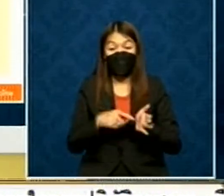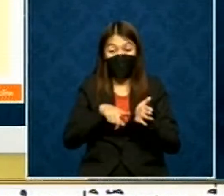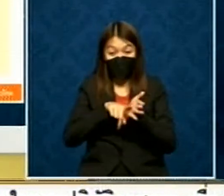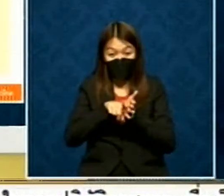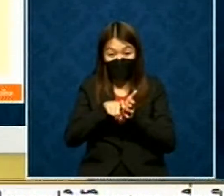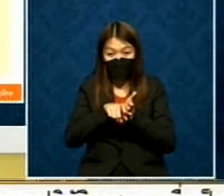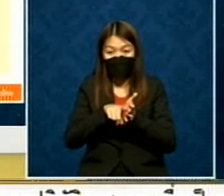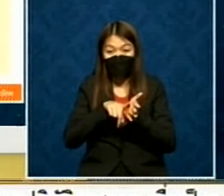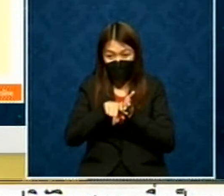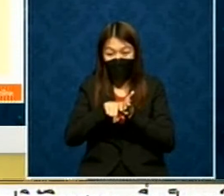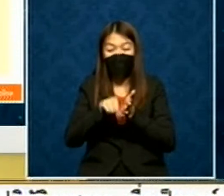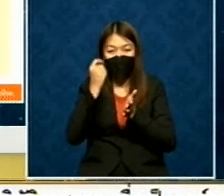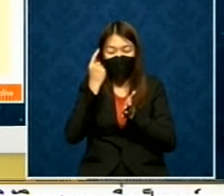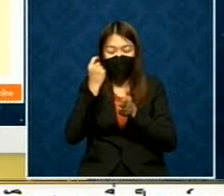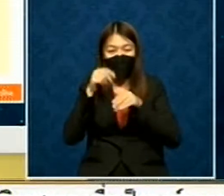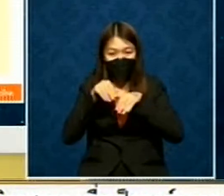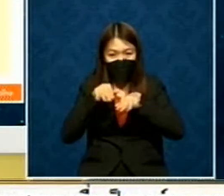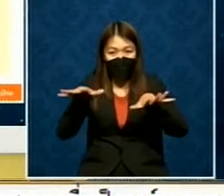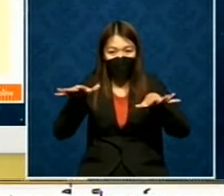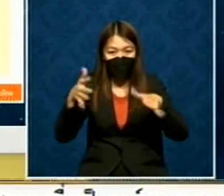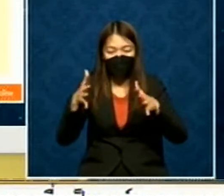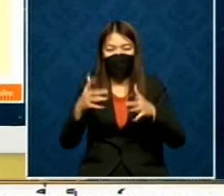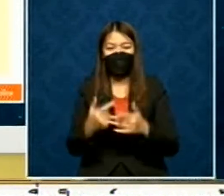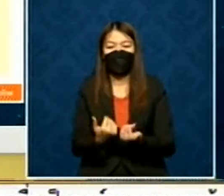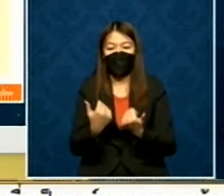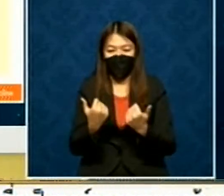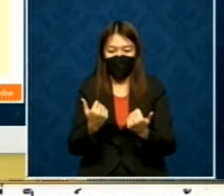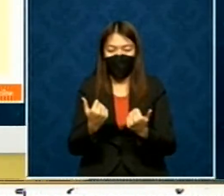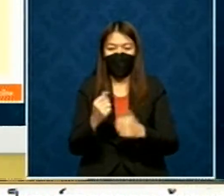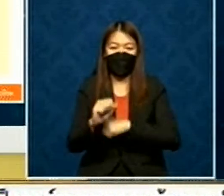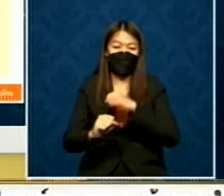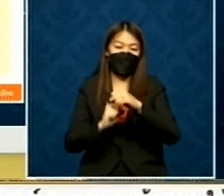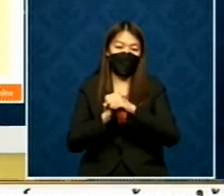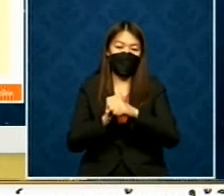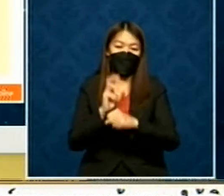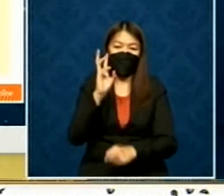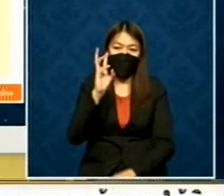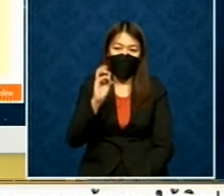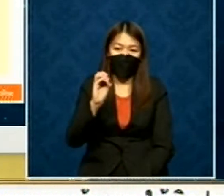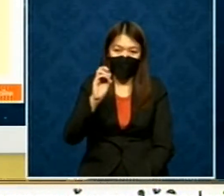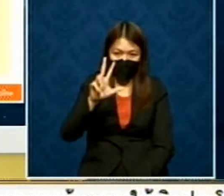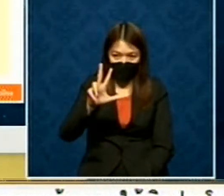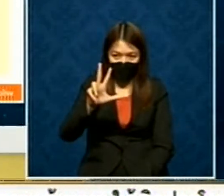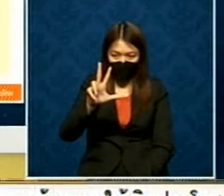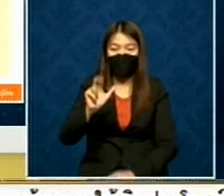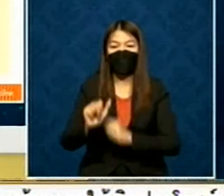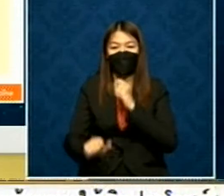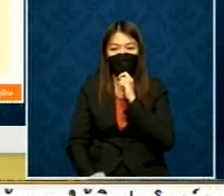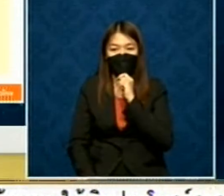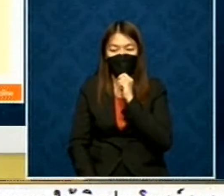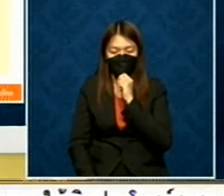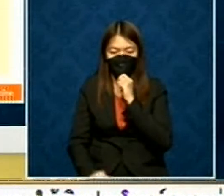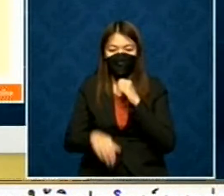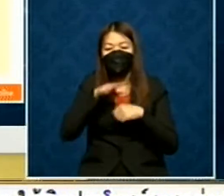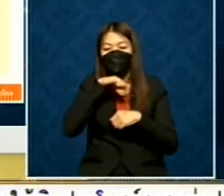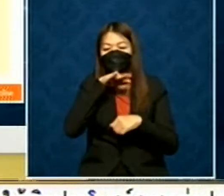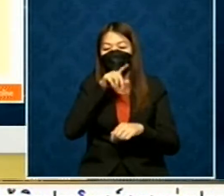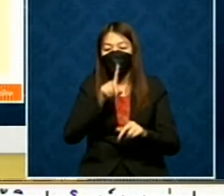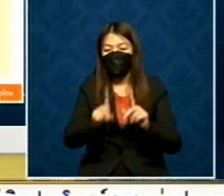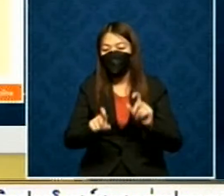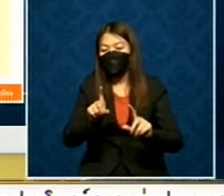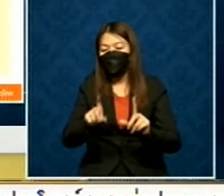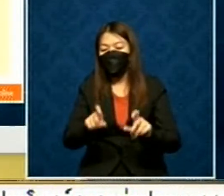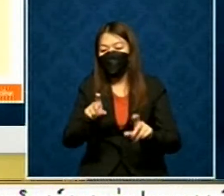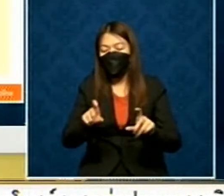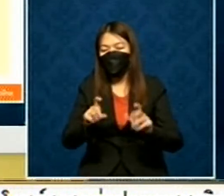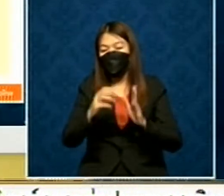มมผกระรทางเศรษฐกิแ่นอน แต่เรามาดสทธทเกดขึ้นในป 63ปี 63 มีสุกรตายีการทำลายหมู